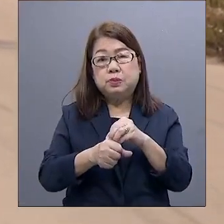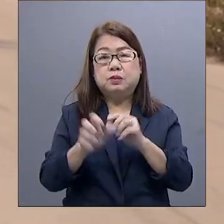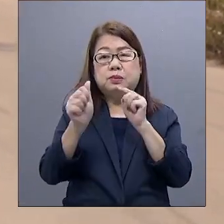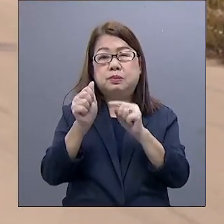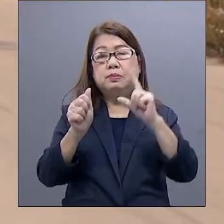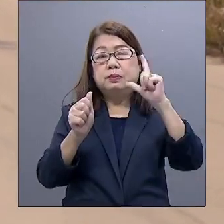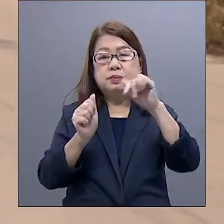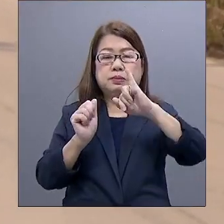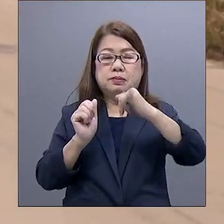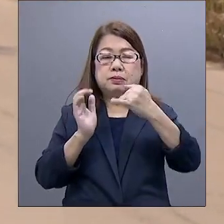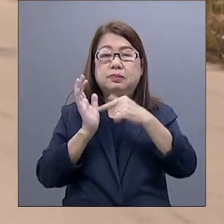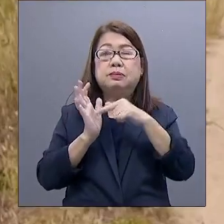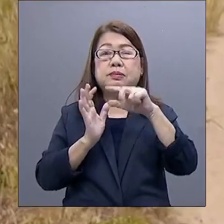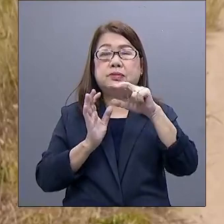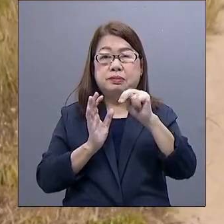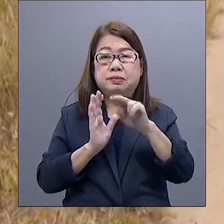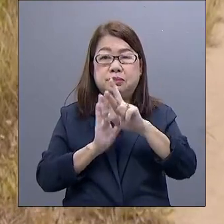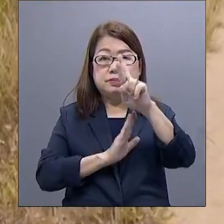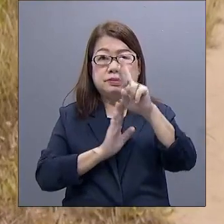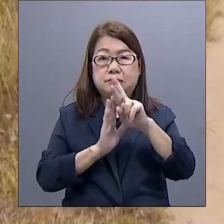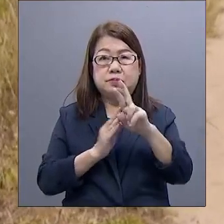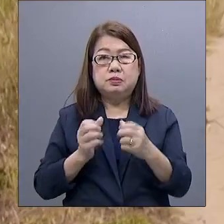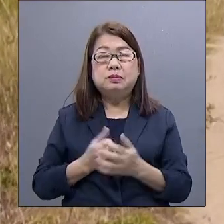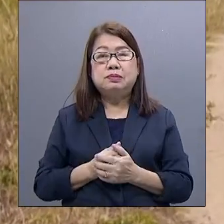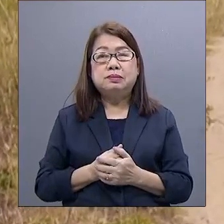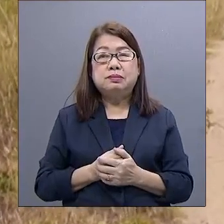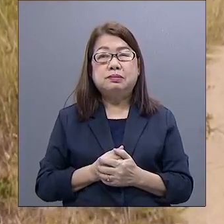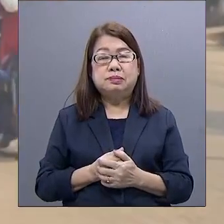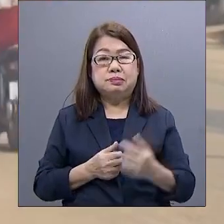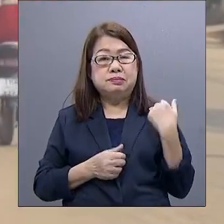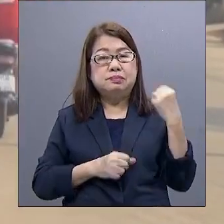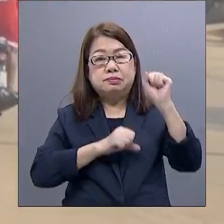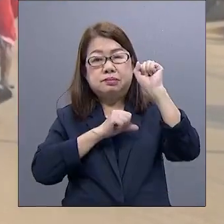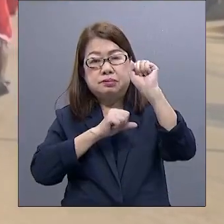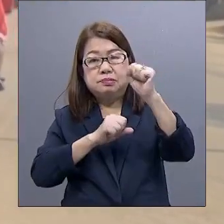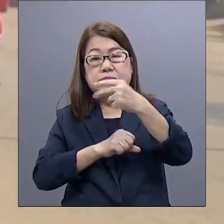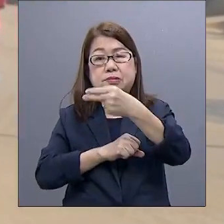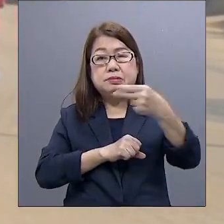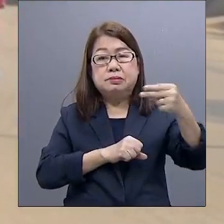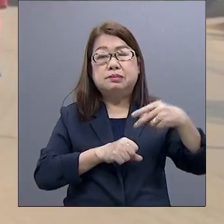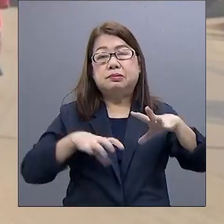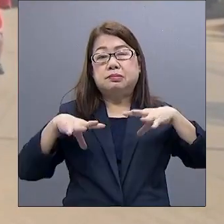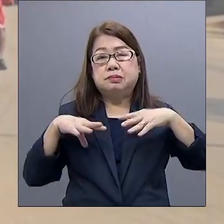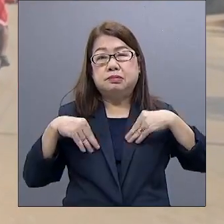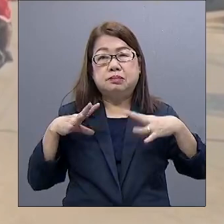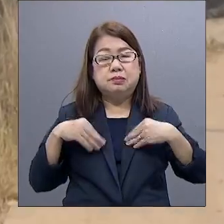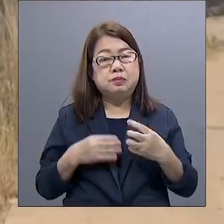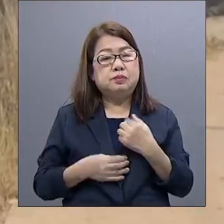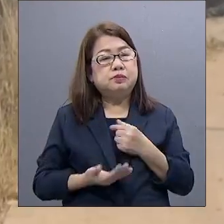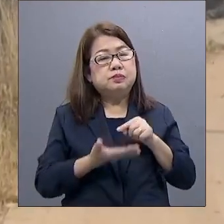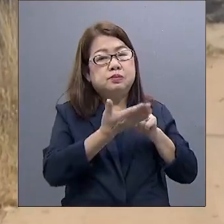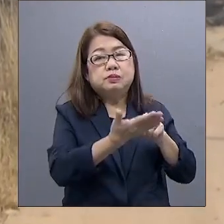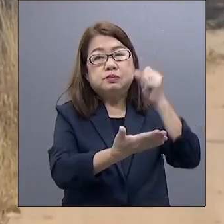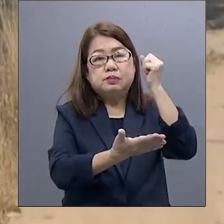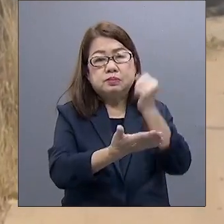อัี้เครื่อนไปการคุ้นป้ายคขา passoถ้าถ้